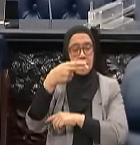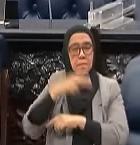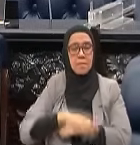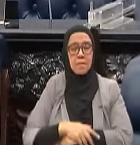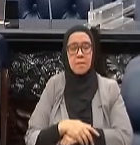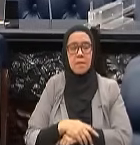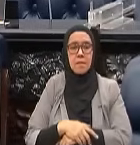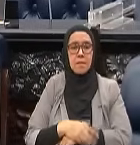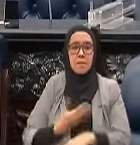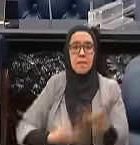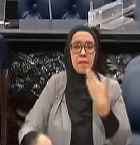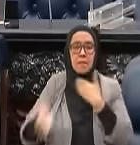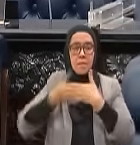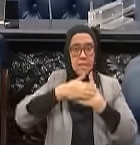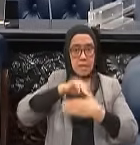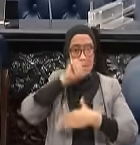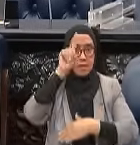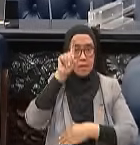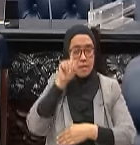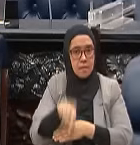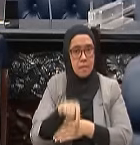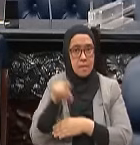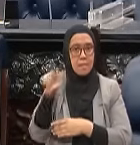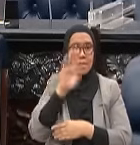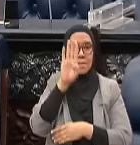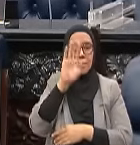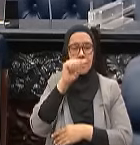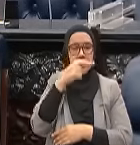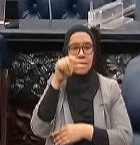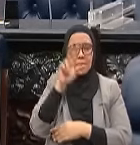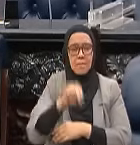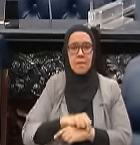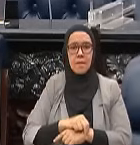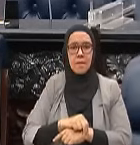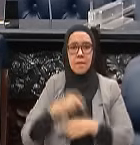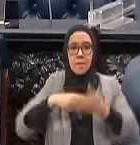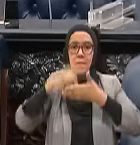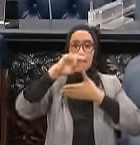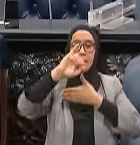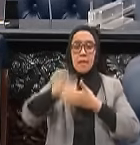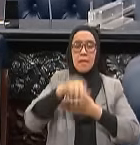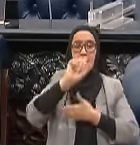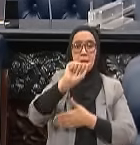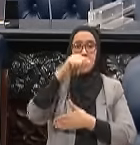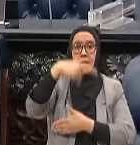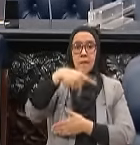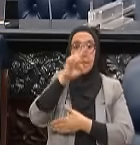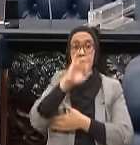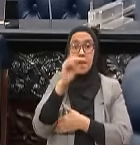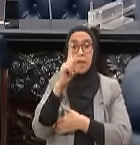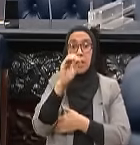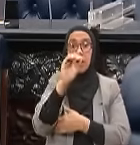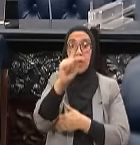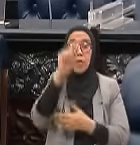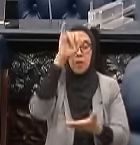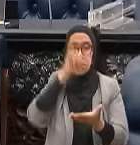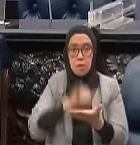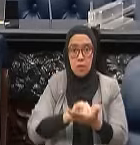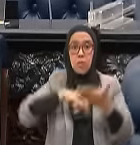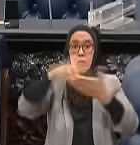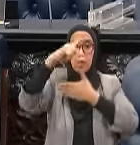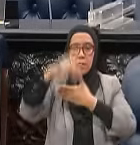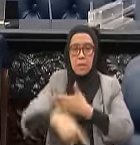soale jam bromat bagan Project apricot adalah Project pemasangan lift hebat baik